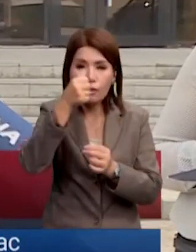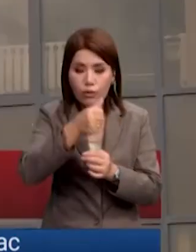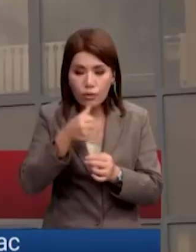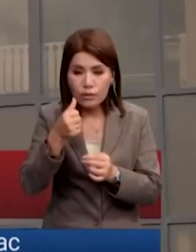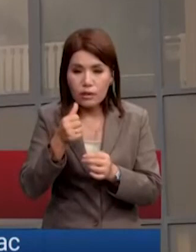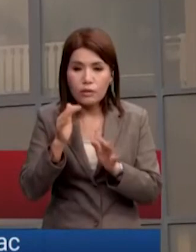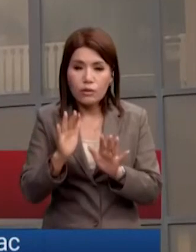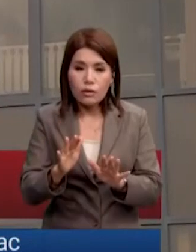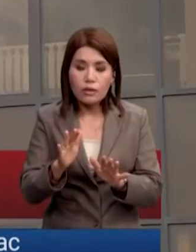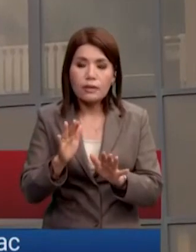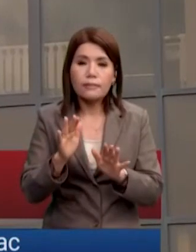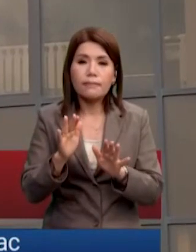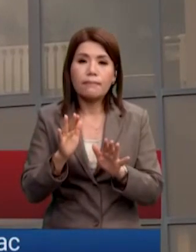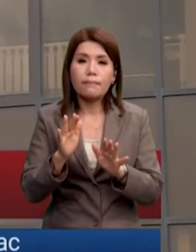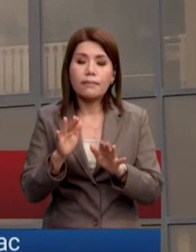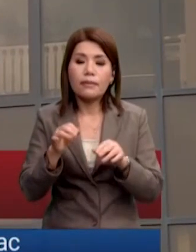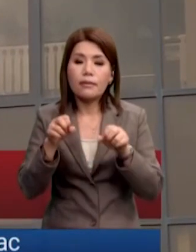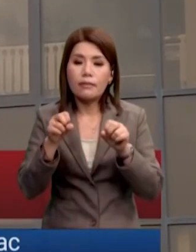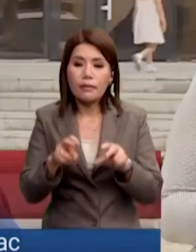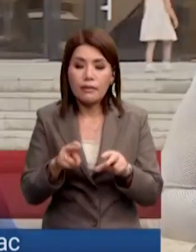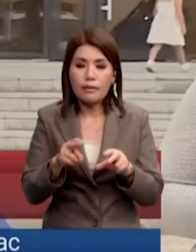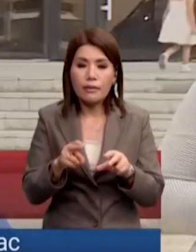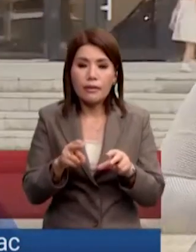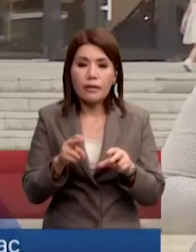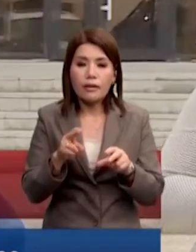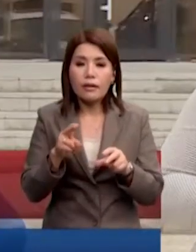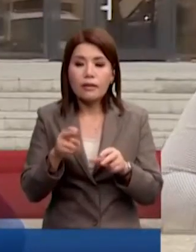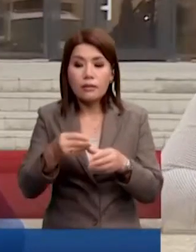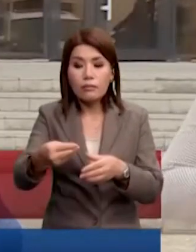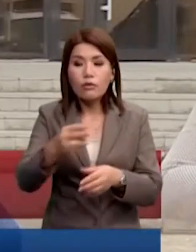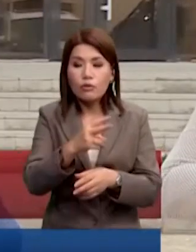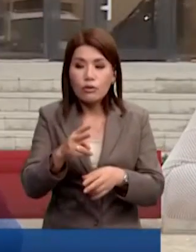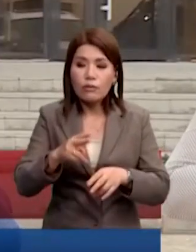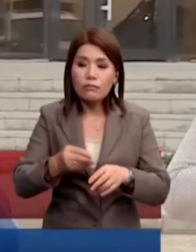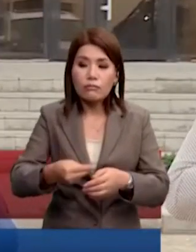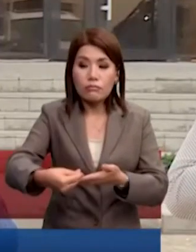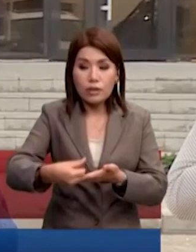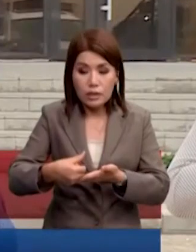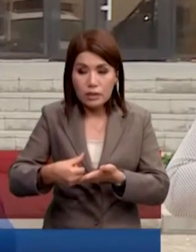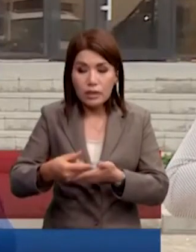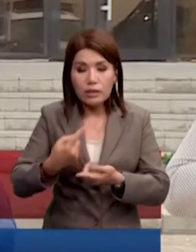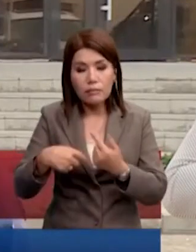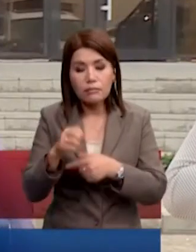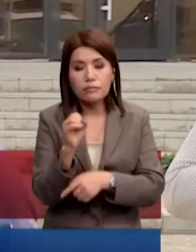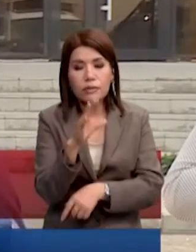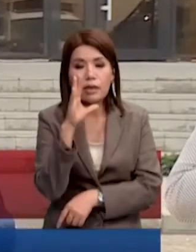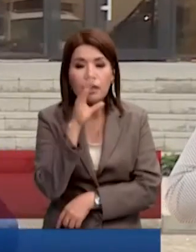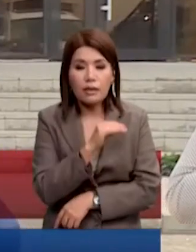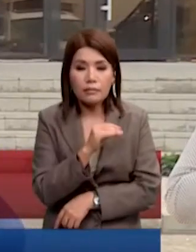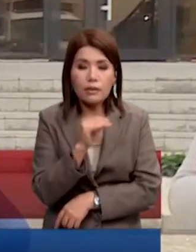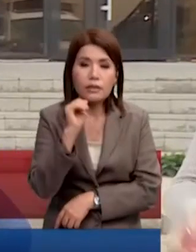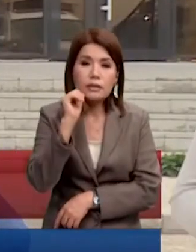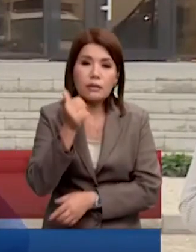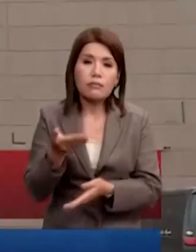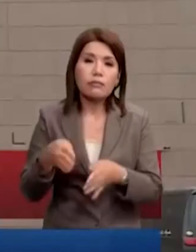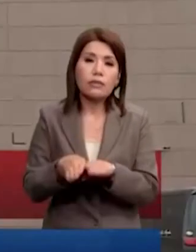только возможен за счет привлечения инвестиций. Если какая-то масса денег еще у нас не имеется, которые мы можем, например, вот завтра закрыть